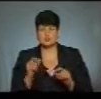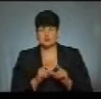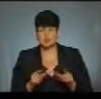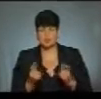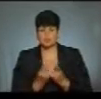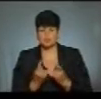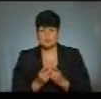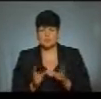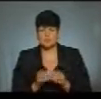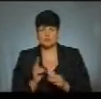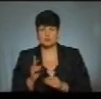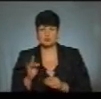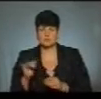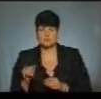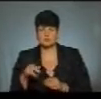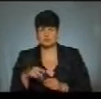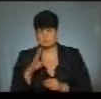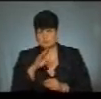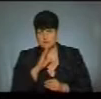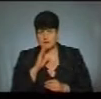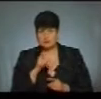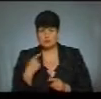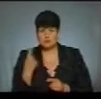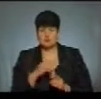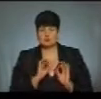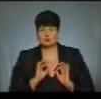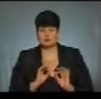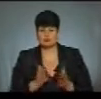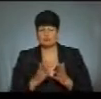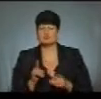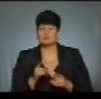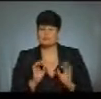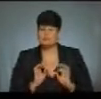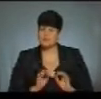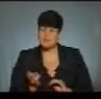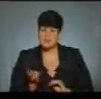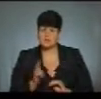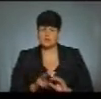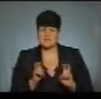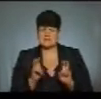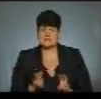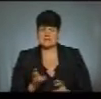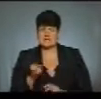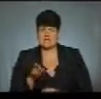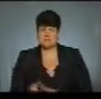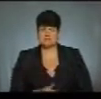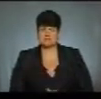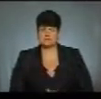разом з куратором і батьками йдуть до обласної прокуратури, аби з'ясувати, чому прокурор не прийшов на засідання.